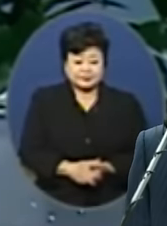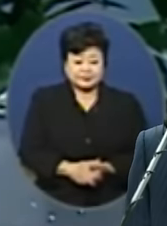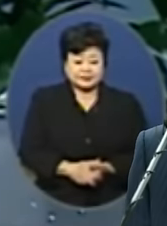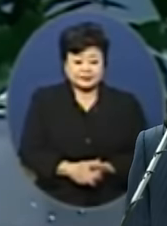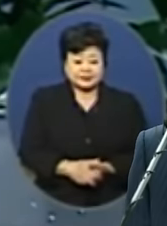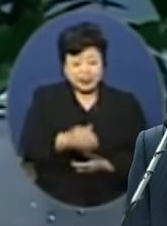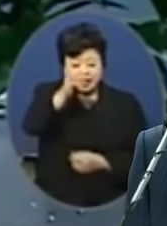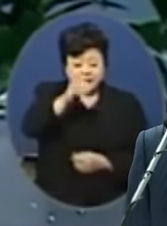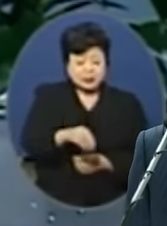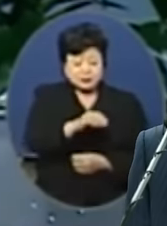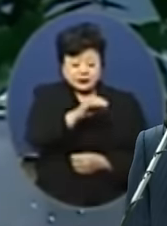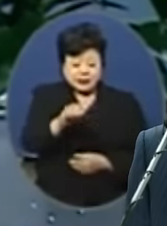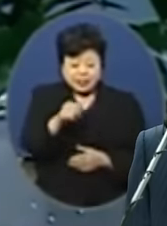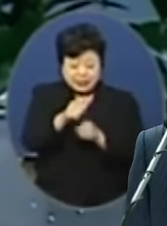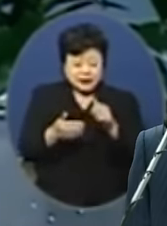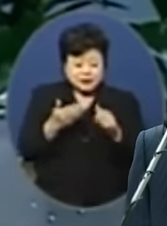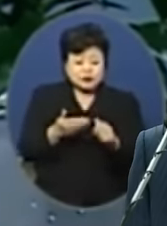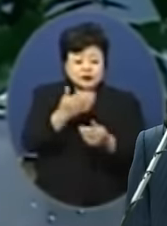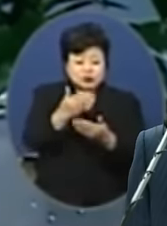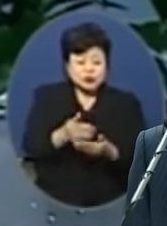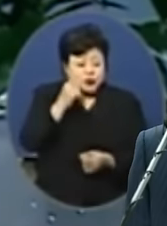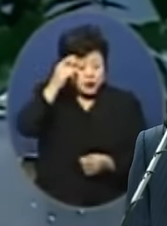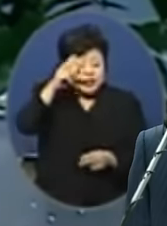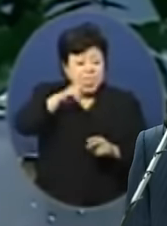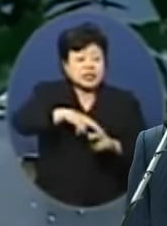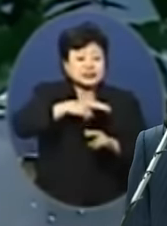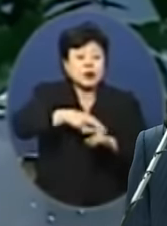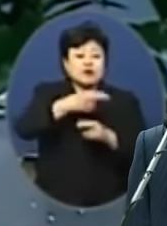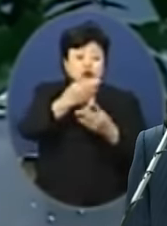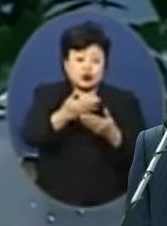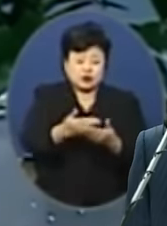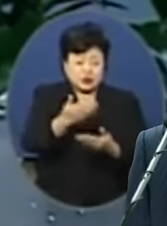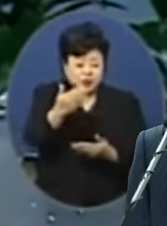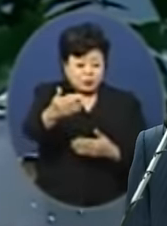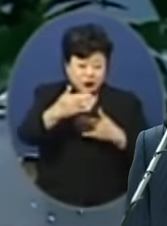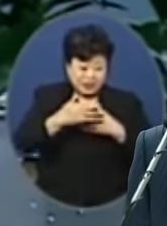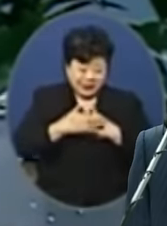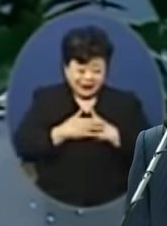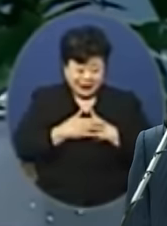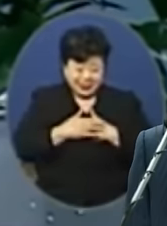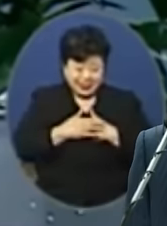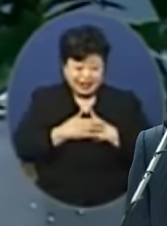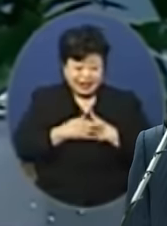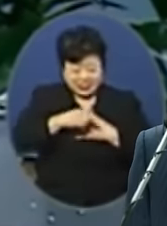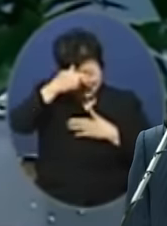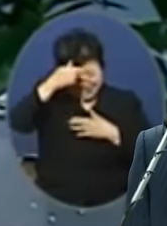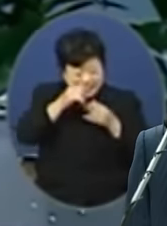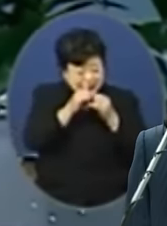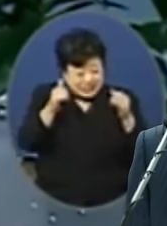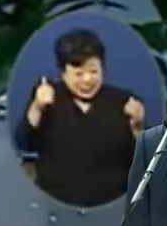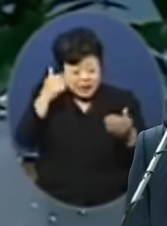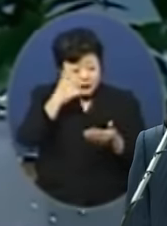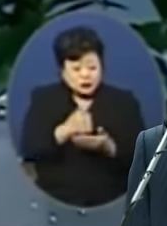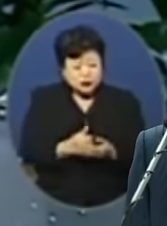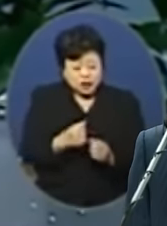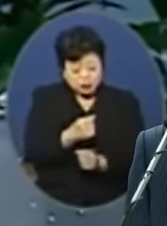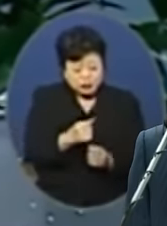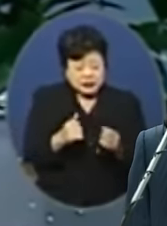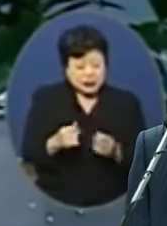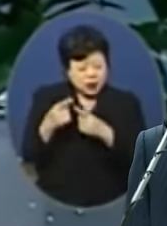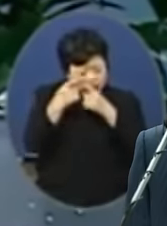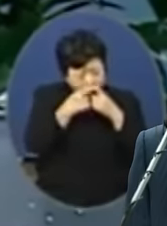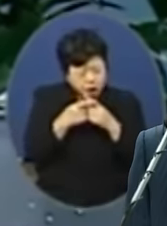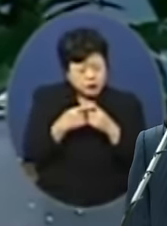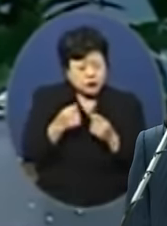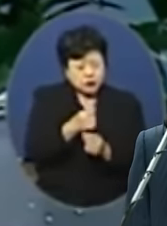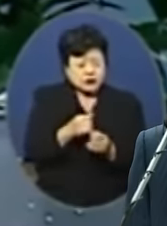이게 십자가에서 하나님 주시는 얼마나 위대한 선물입니까? 여러분과 내가 옛사람, 죄에 묶인 사람, 허물에